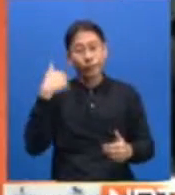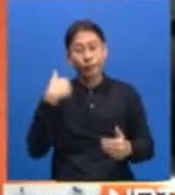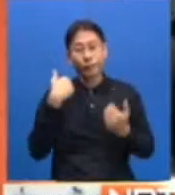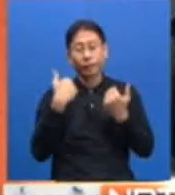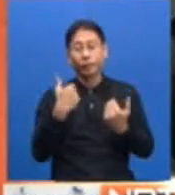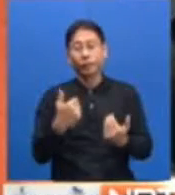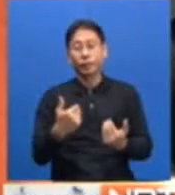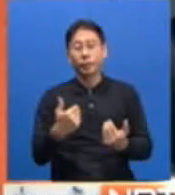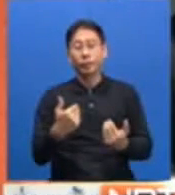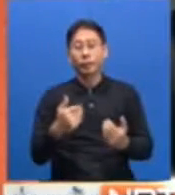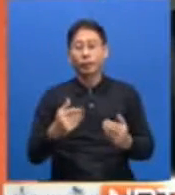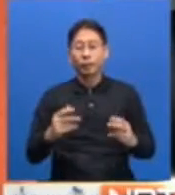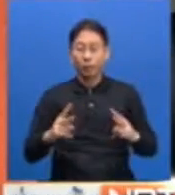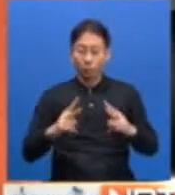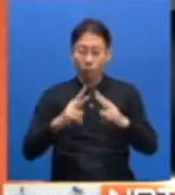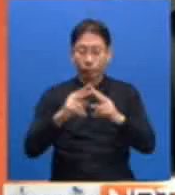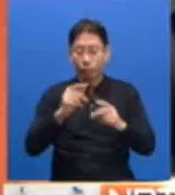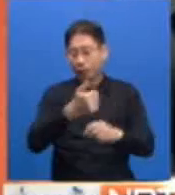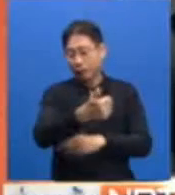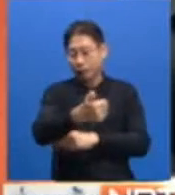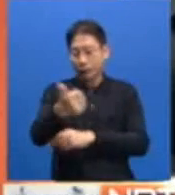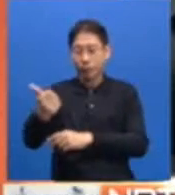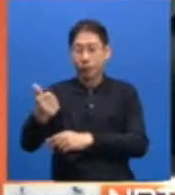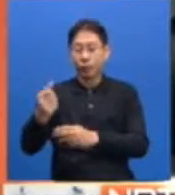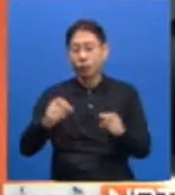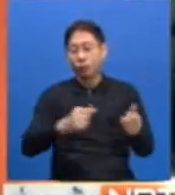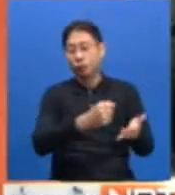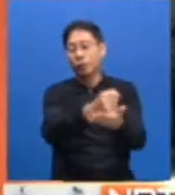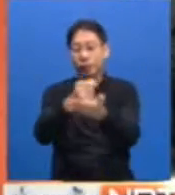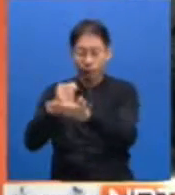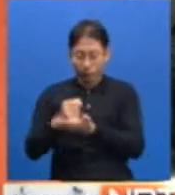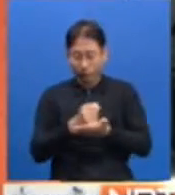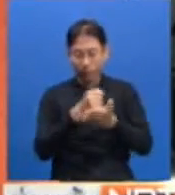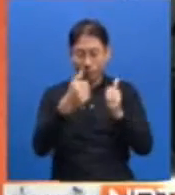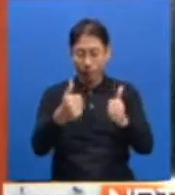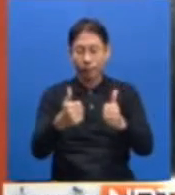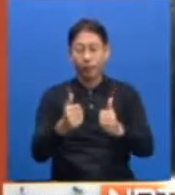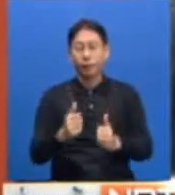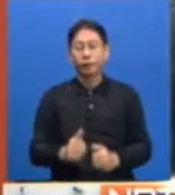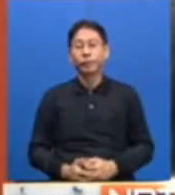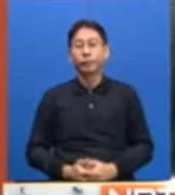ในส่วนของกระทรวงกรมอื่นๆด้วยเช่นกันนะครับ